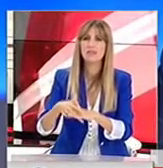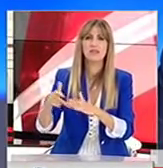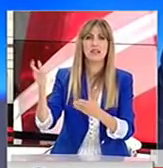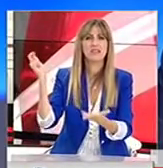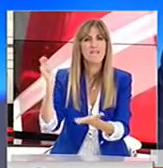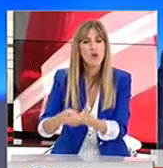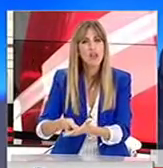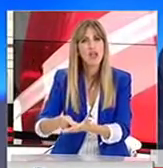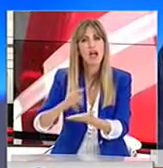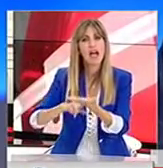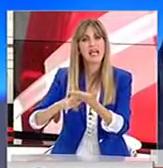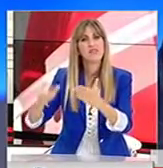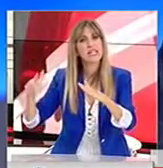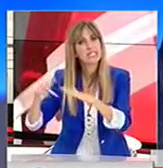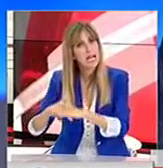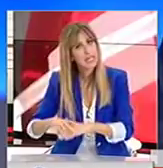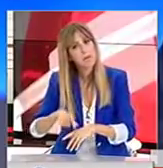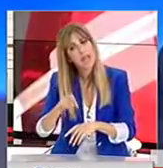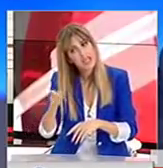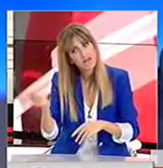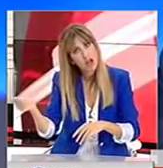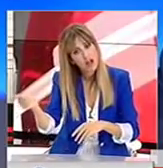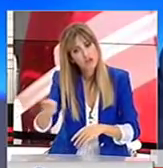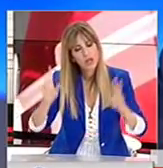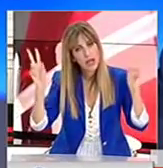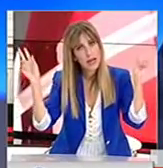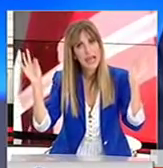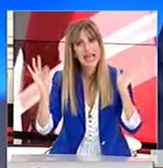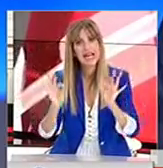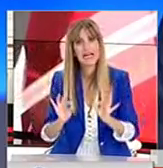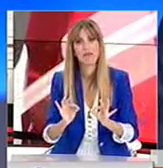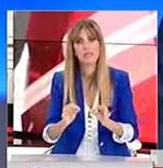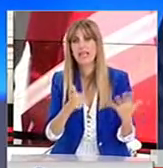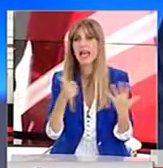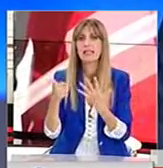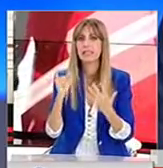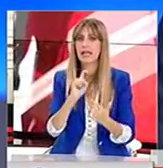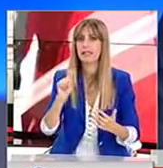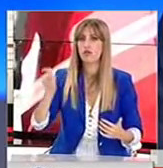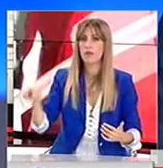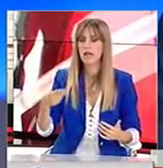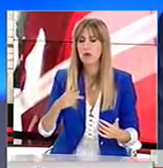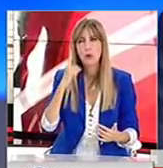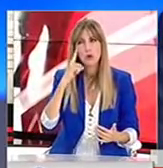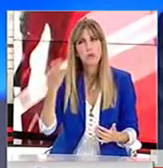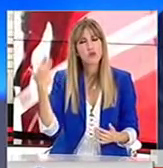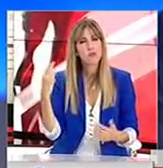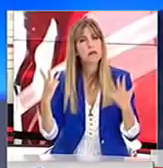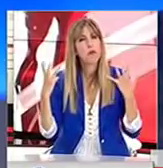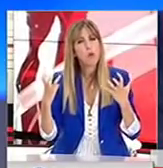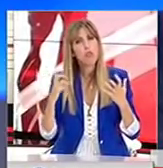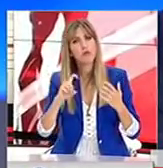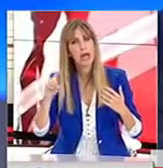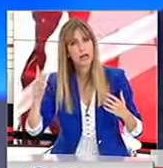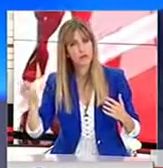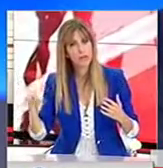τα οποία έχουν πάει περίπου στα 66 δισεκατομμύρια ευρώ από 80 δισεκατομμύρια ευρώ, αν δεν κάνω λάθος, τα οποία